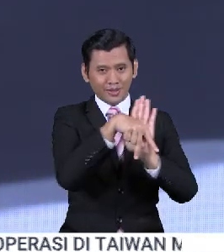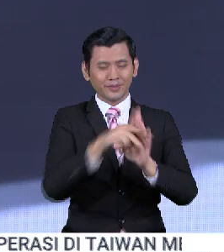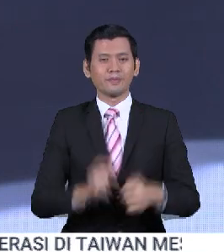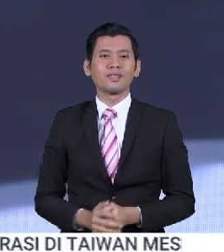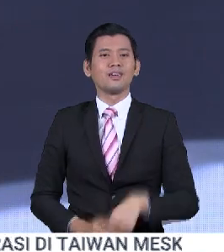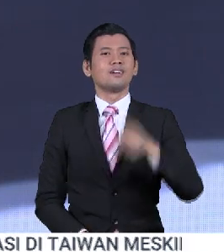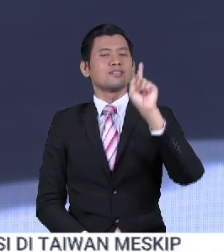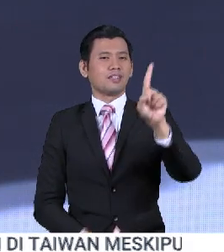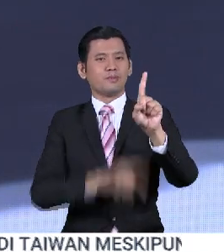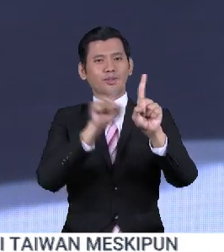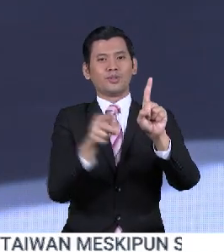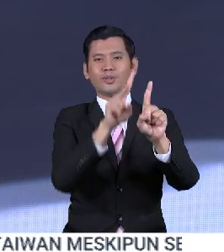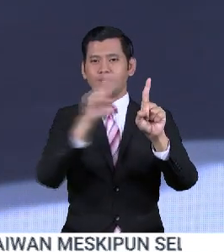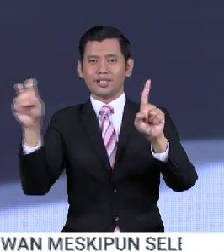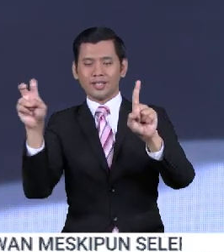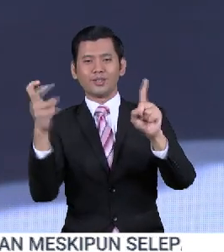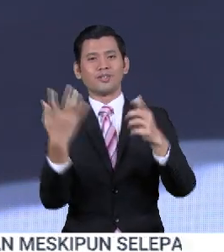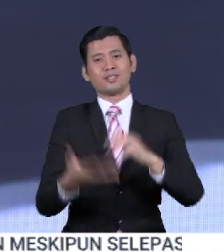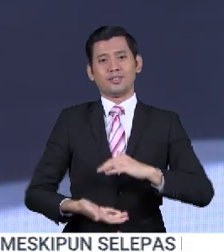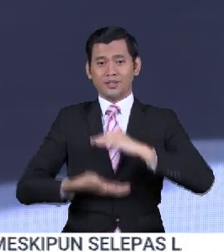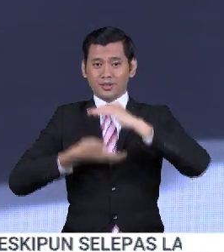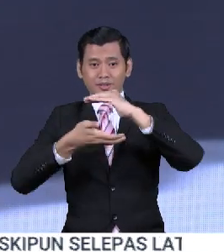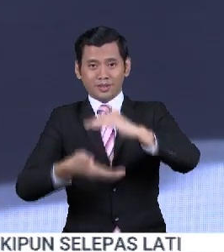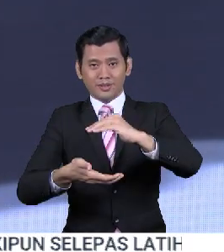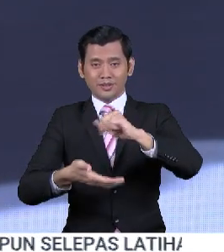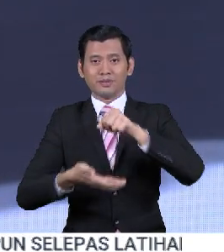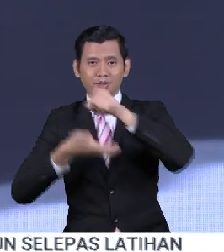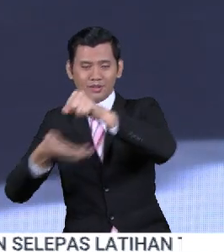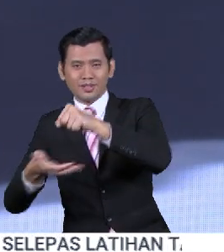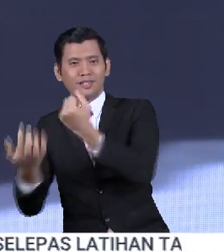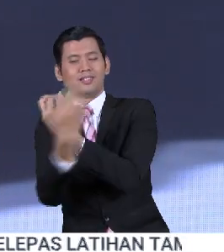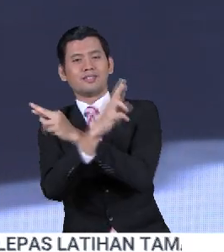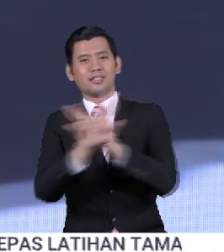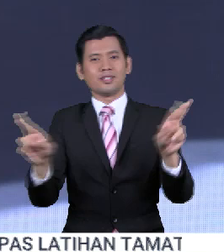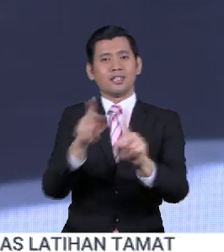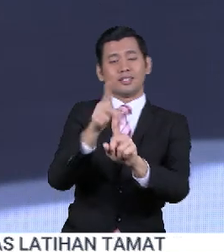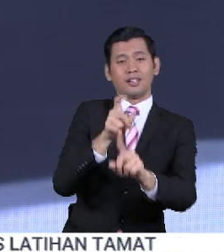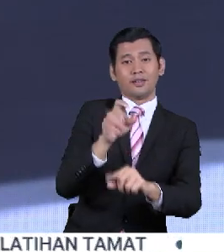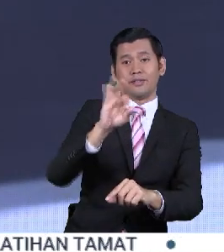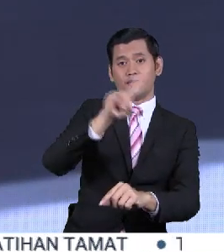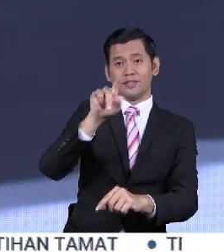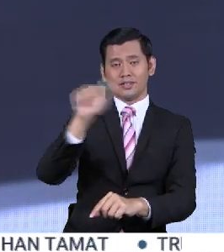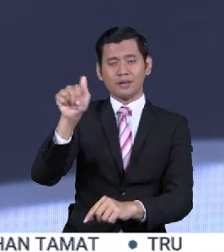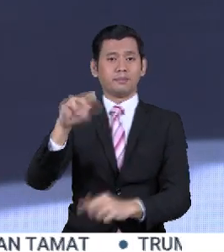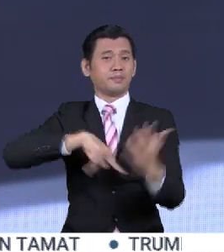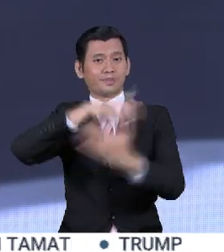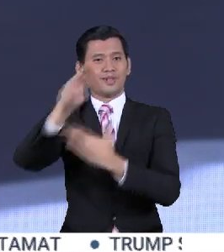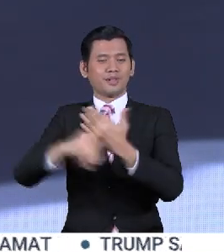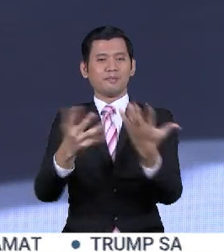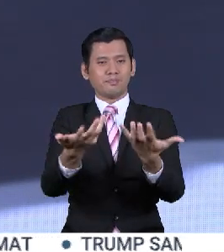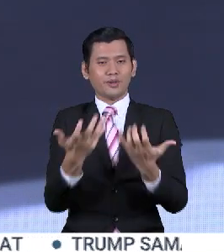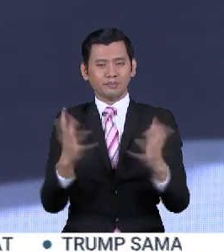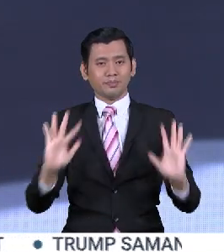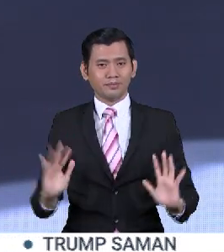1,200 bungkusan bubur lambuk disediakan penyanyi Ayu Damit dan pelakon Fiza Halim. Program bertujuan mengimarahkan Ramadan